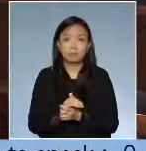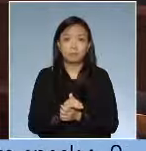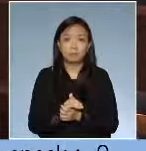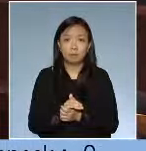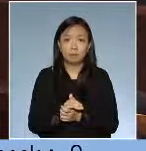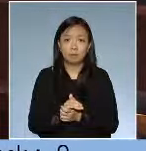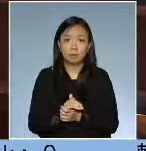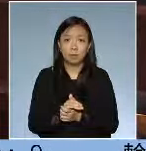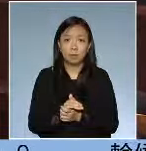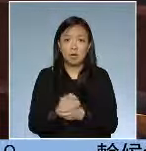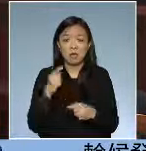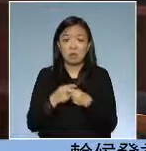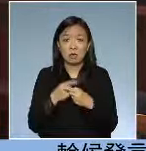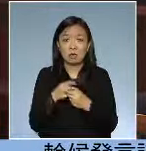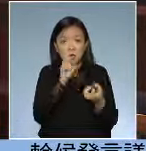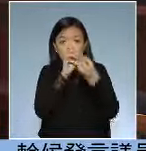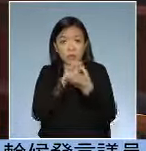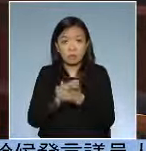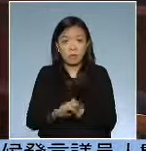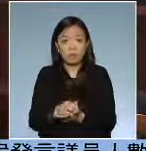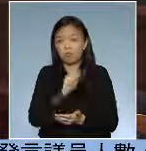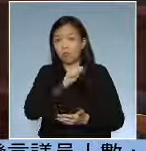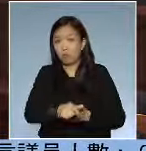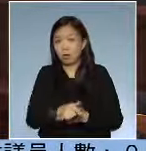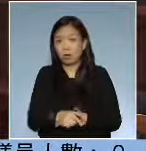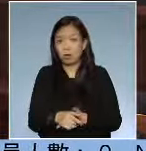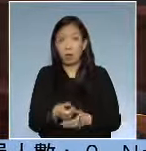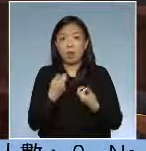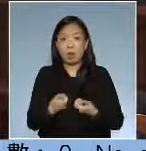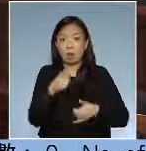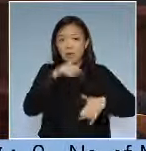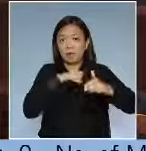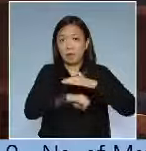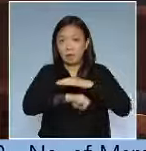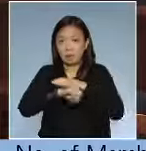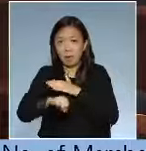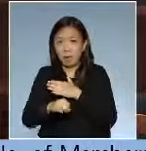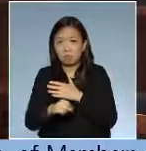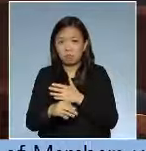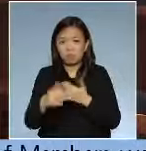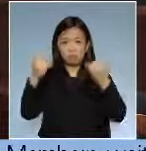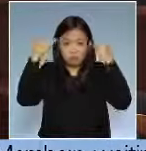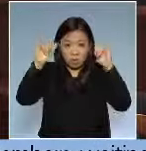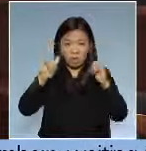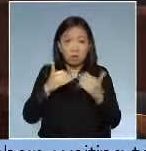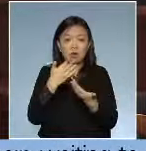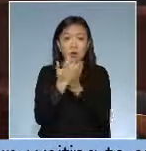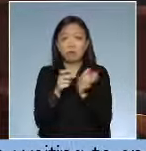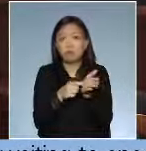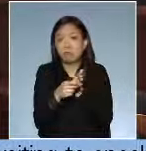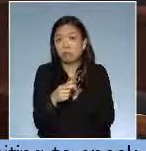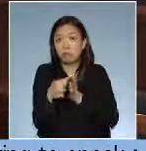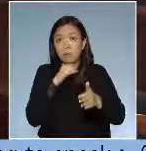就唔同你講道理，就人身攻擊你，就用盡最粗鄙嘅語言嚟侮辱